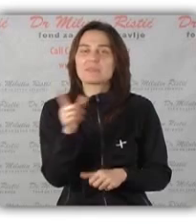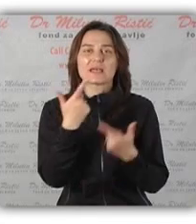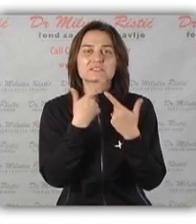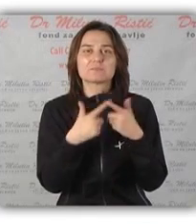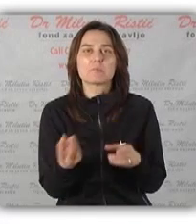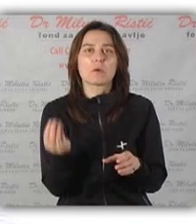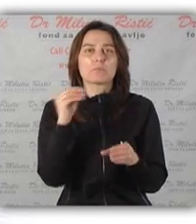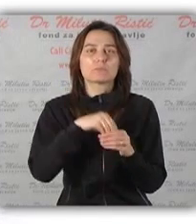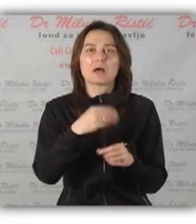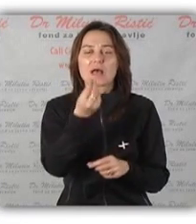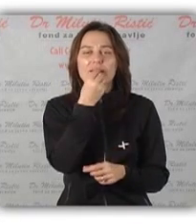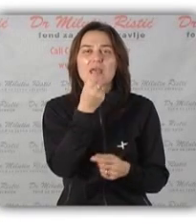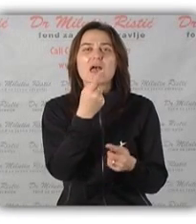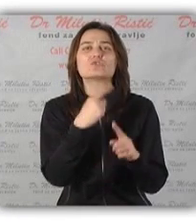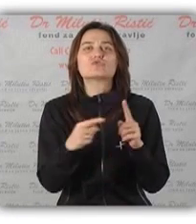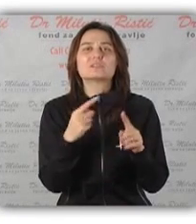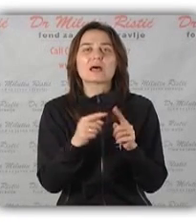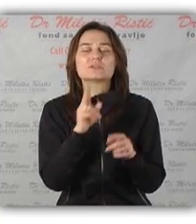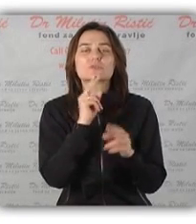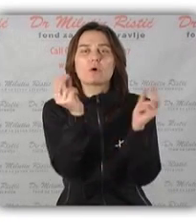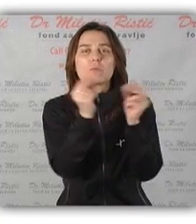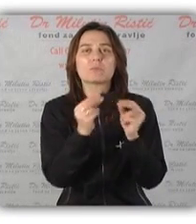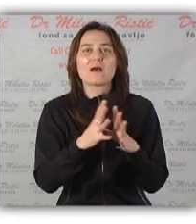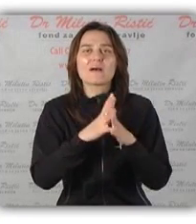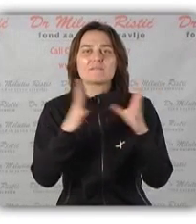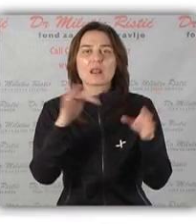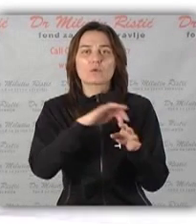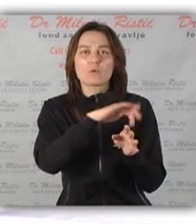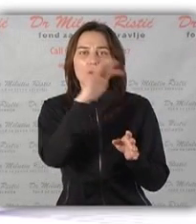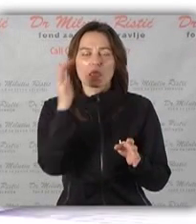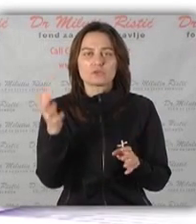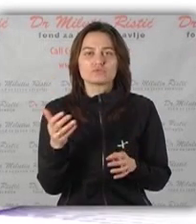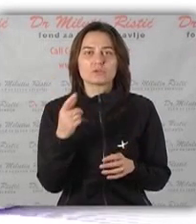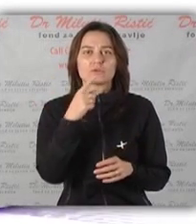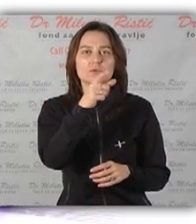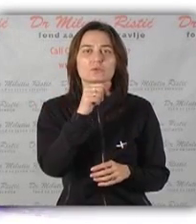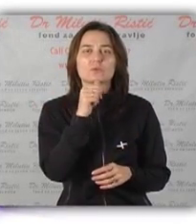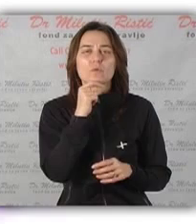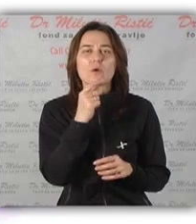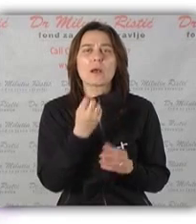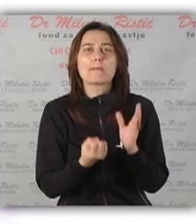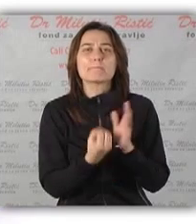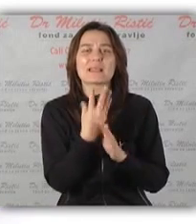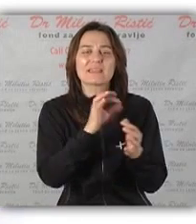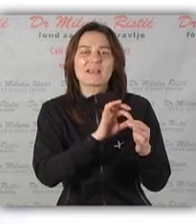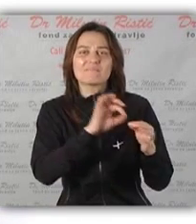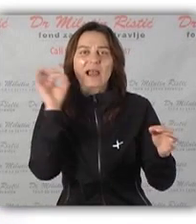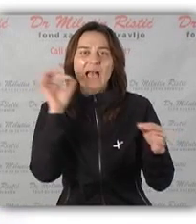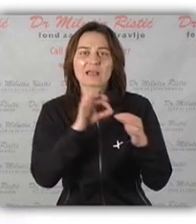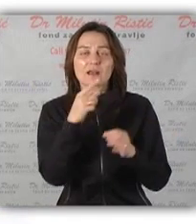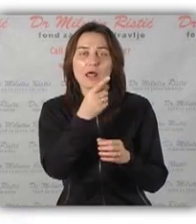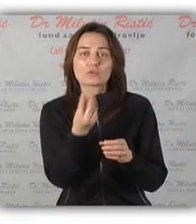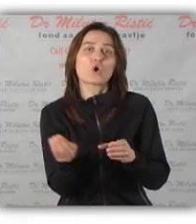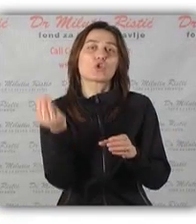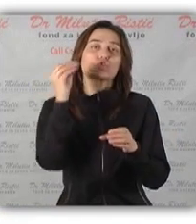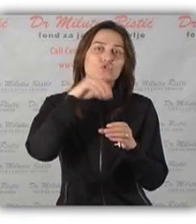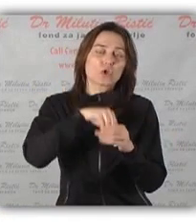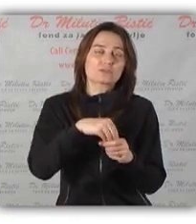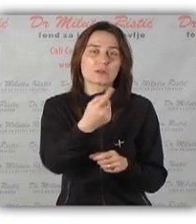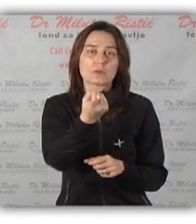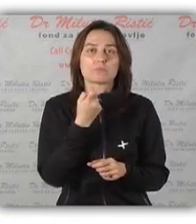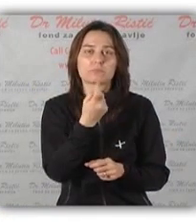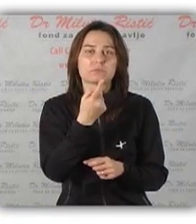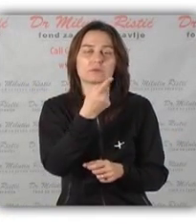znači nikako ne smemo ubaciti u ishranu žitarice koje sadrže veliku količinu dijetnih vlakana, jer će to